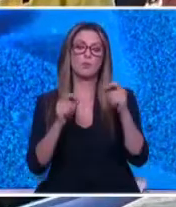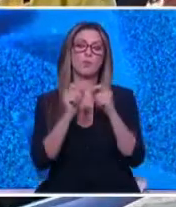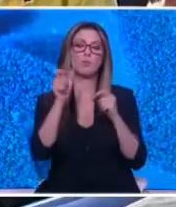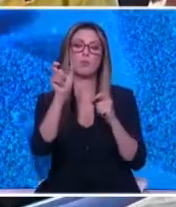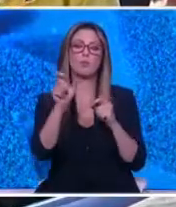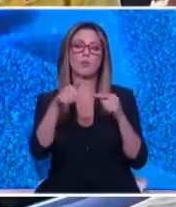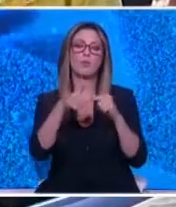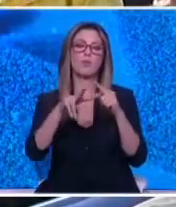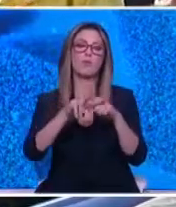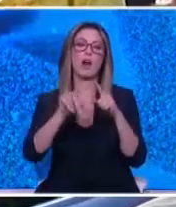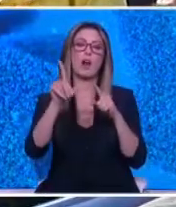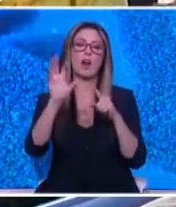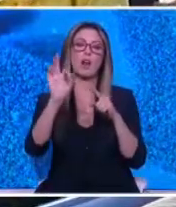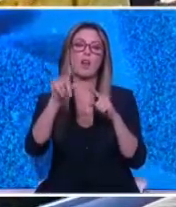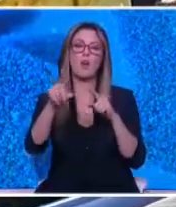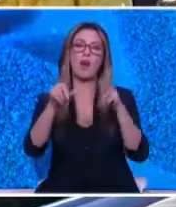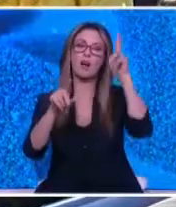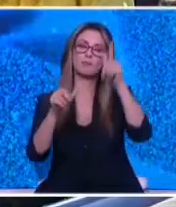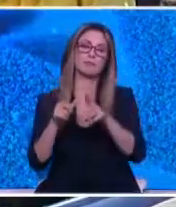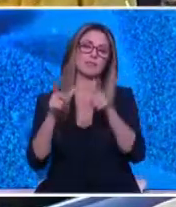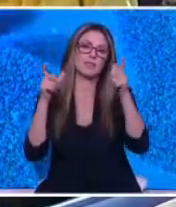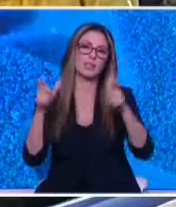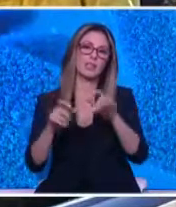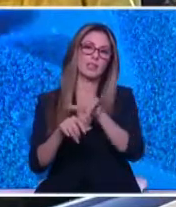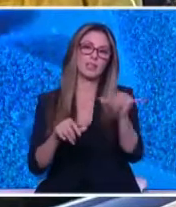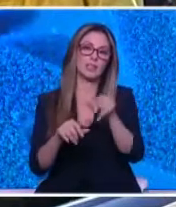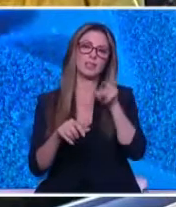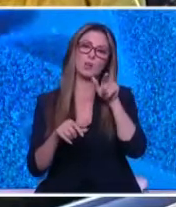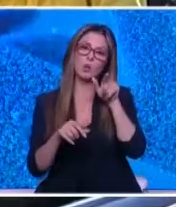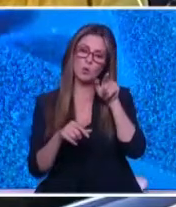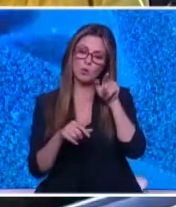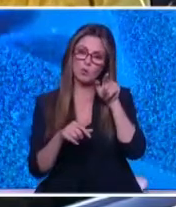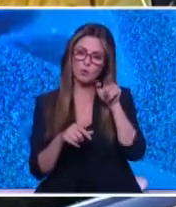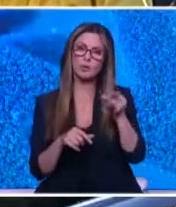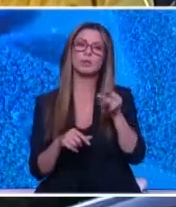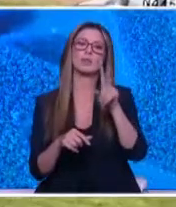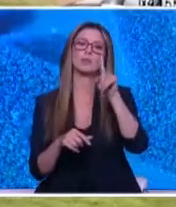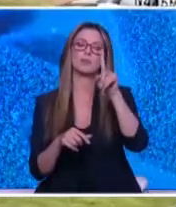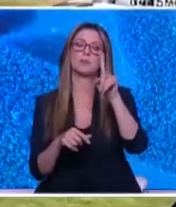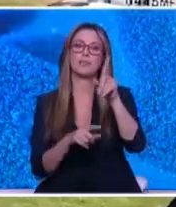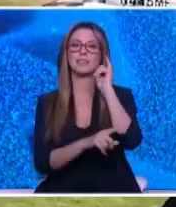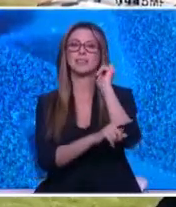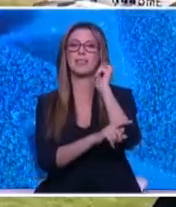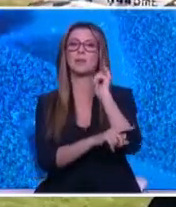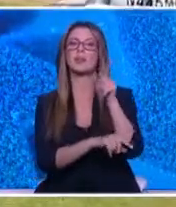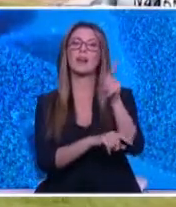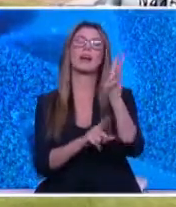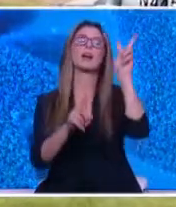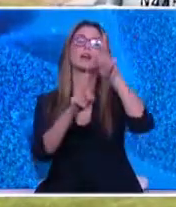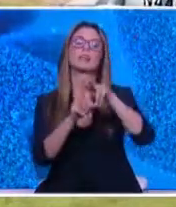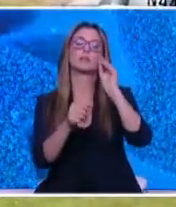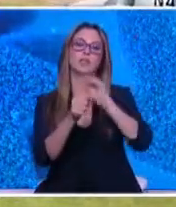York'a yaklaşık bir 3-5 saat mesafedeki bir şehir. O şehrin yakınlarında bir seminere katılmak üzere